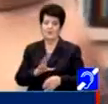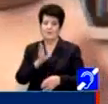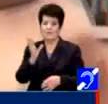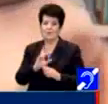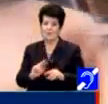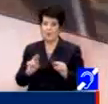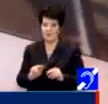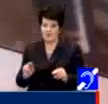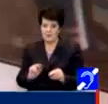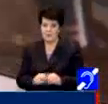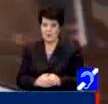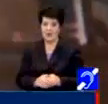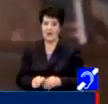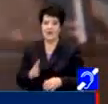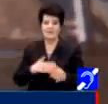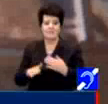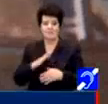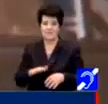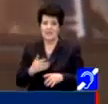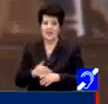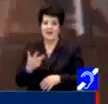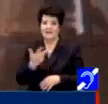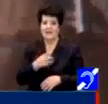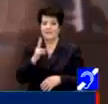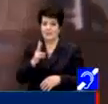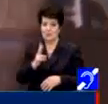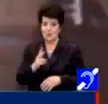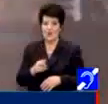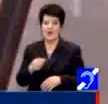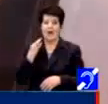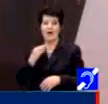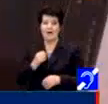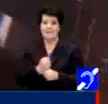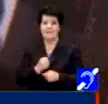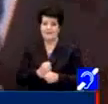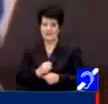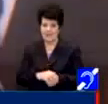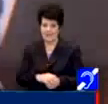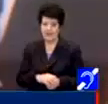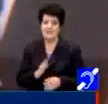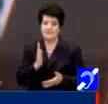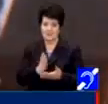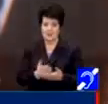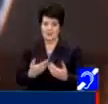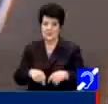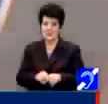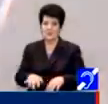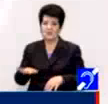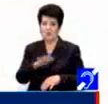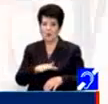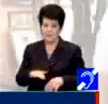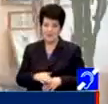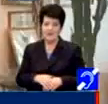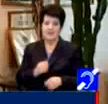și sunt extrem de bucuroasă la al 32-lea an de activitate că sunt în acest domeniu, că